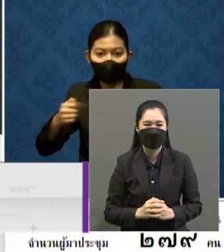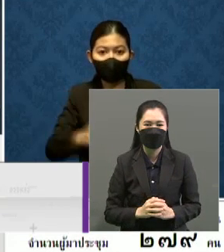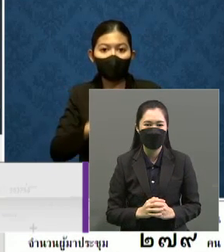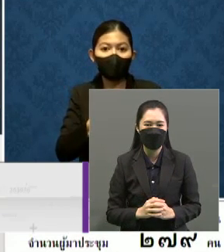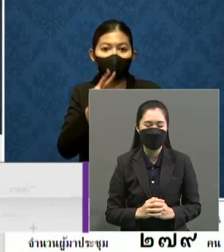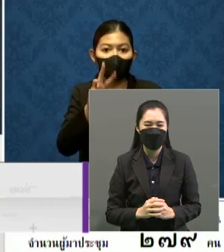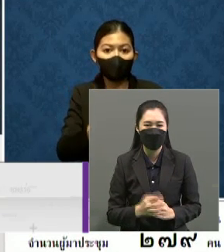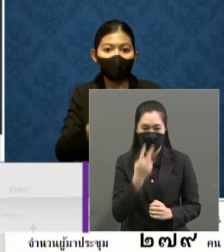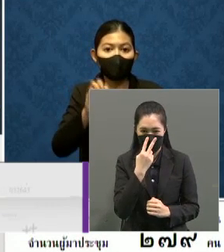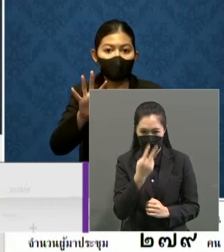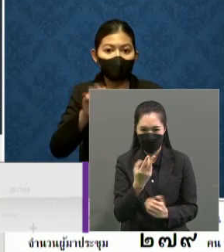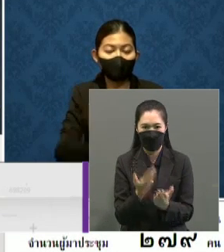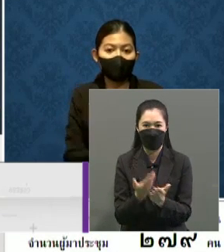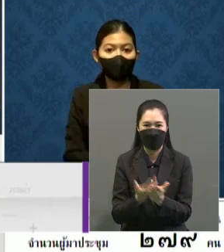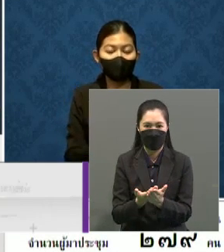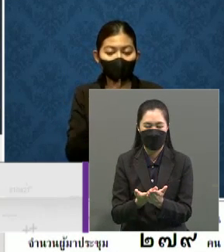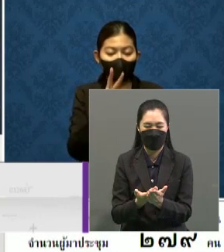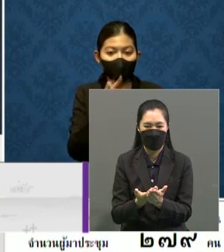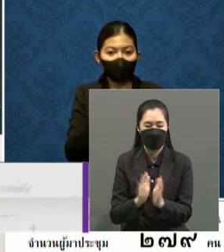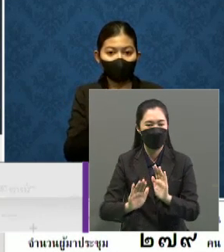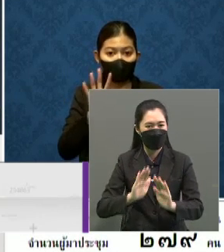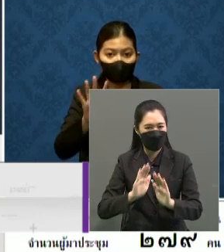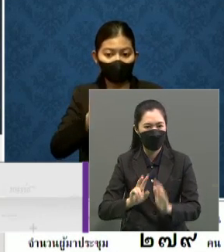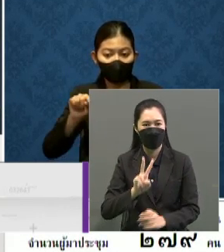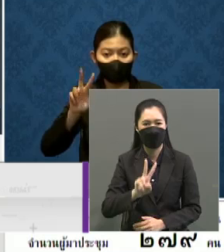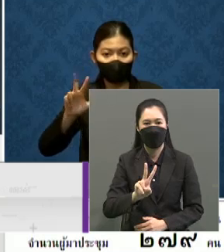ปและคาดว่าจะจัดเก็บรายได้สุทธิอยู่ที่